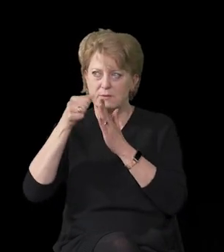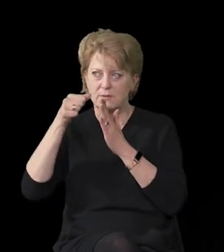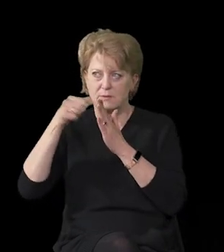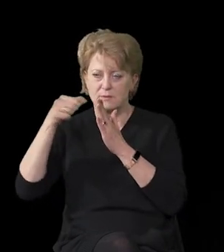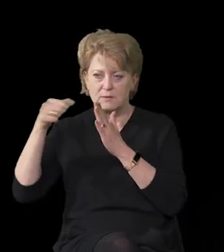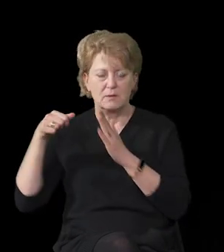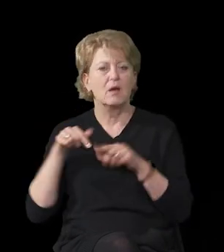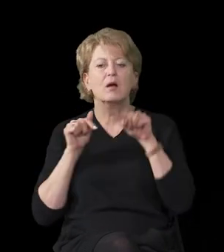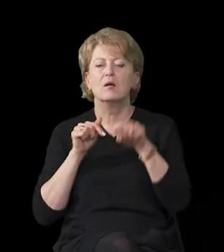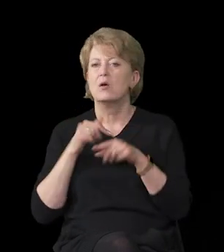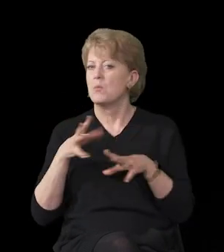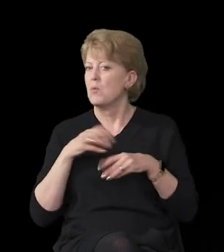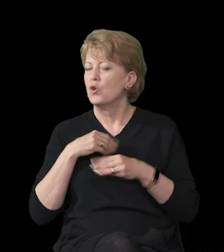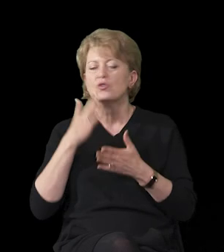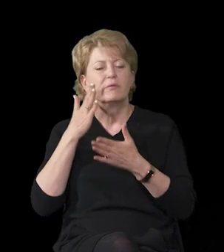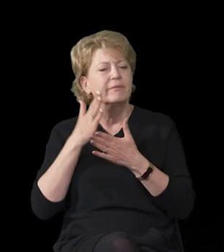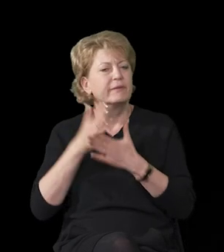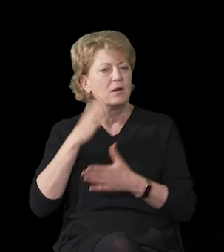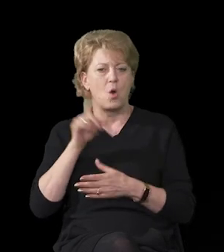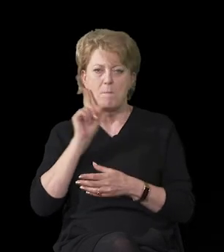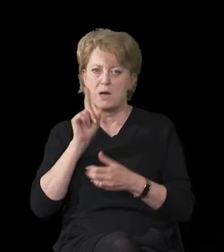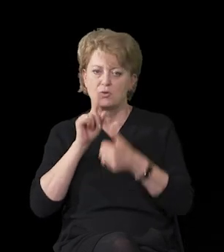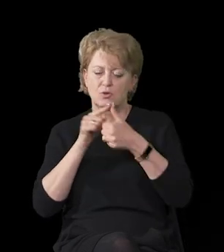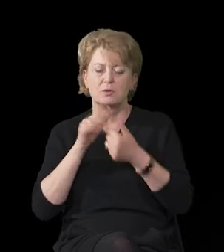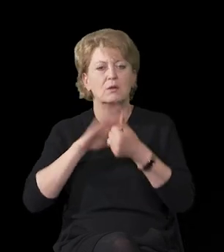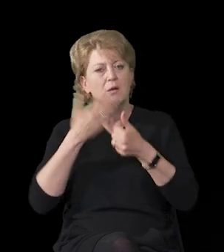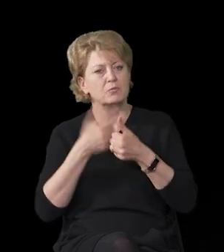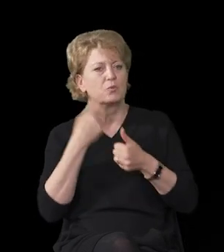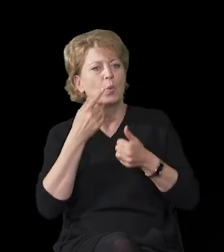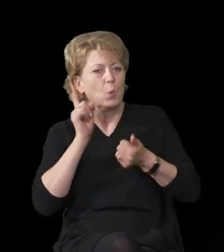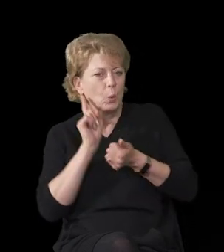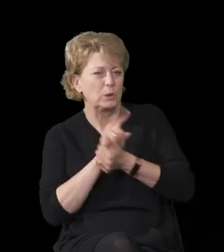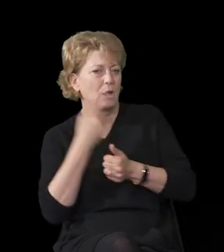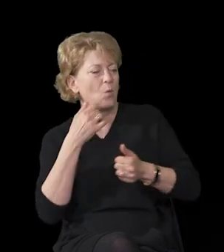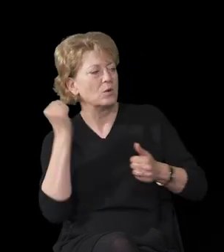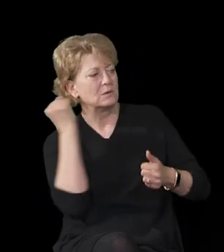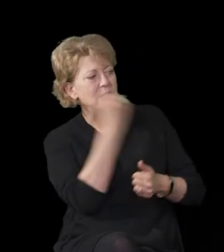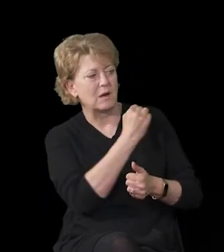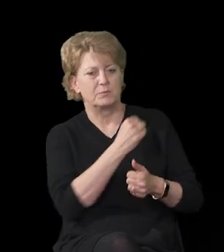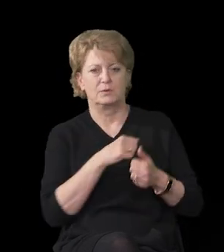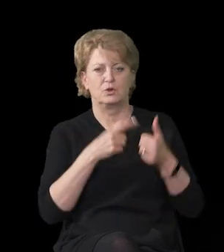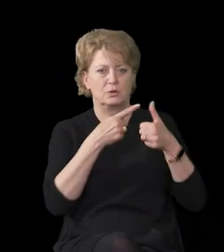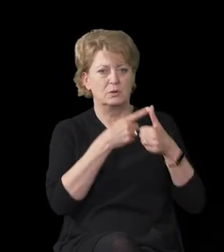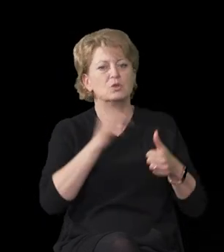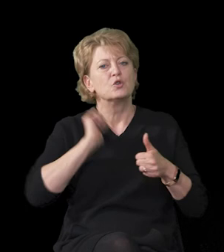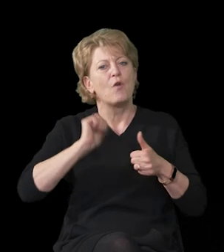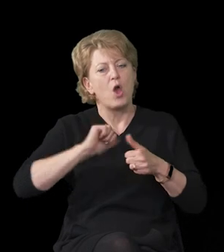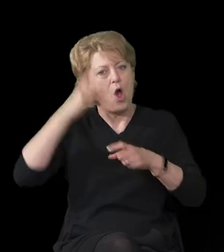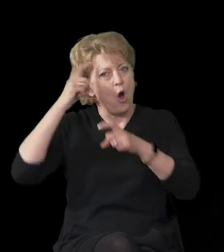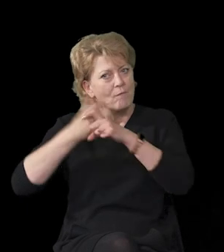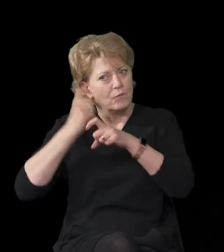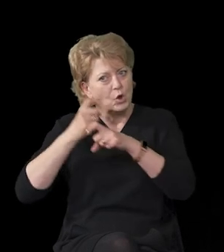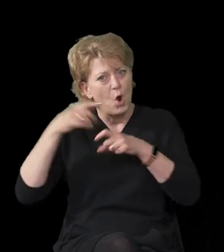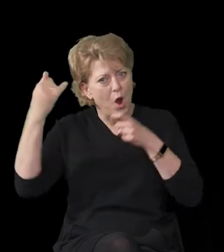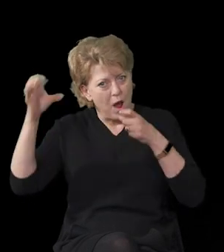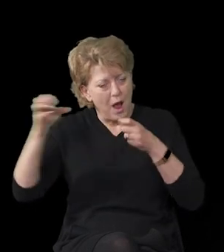tylko mężczyzna, który zabił albo duże drapieżne zwierzę, albo zabił swojego wroga z sąsiedniego plemienia, bo